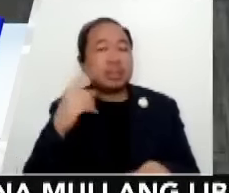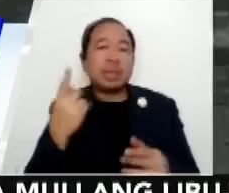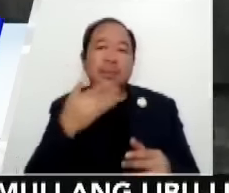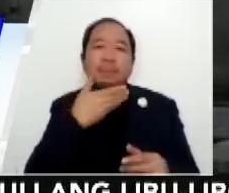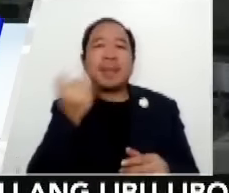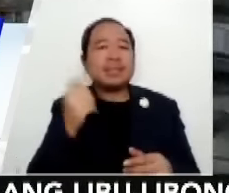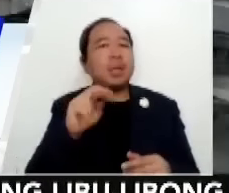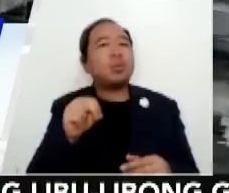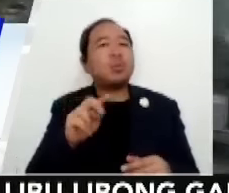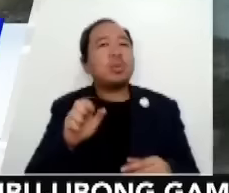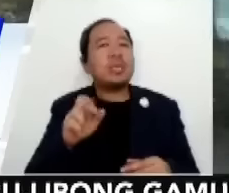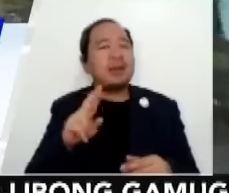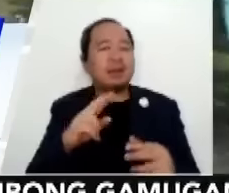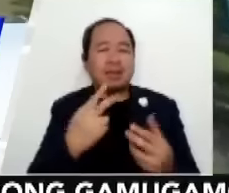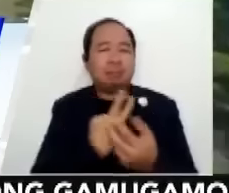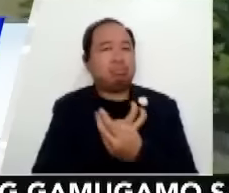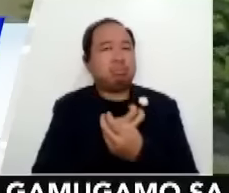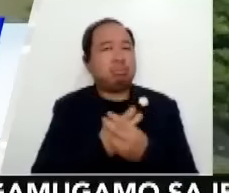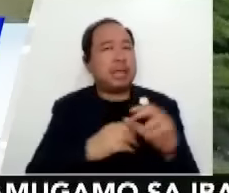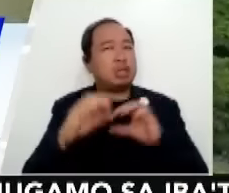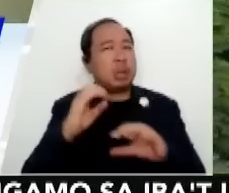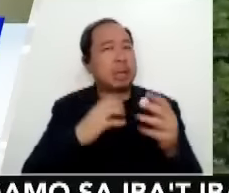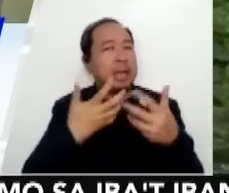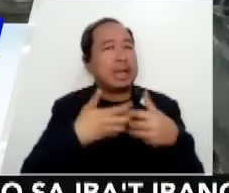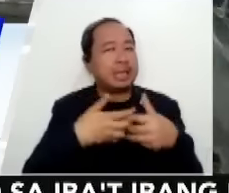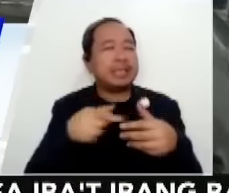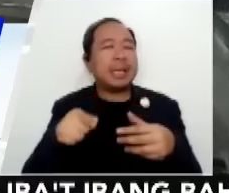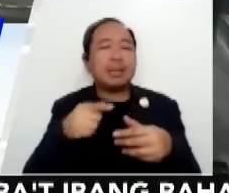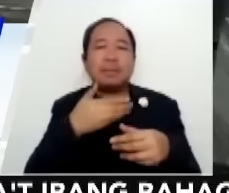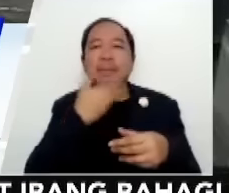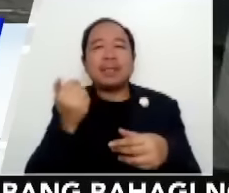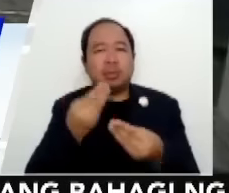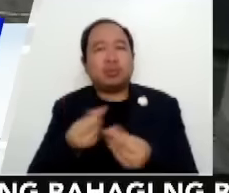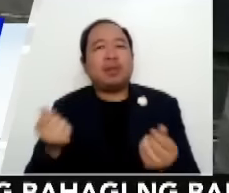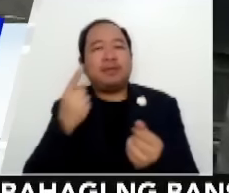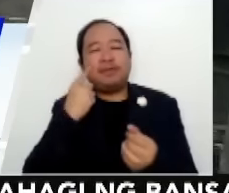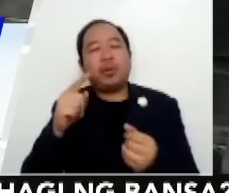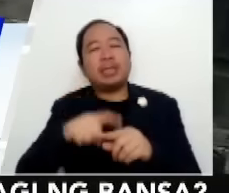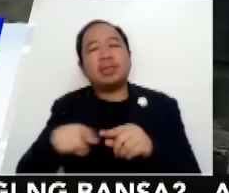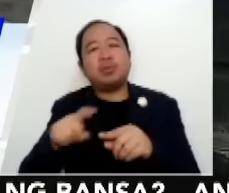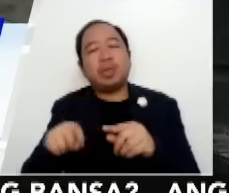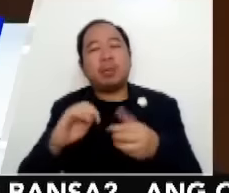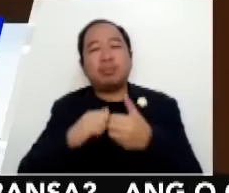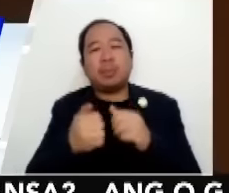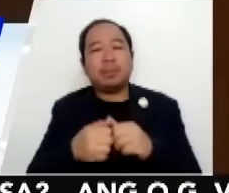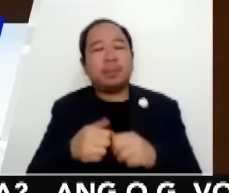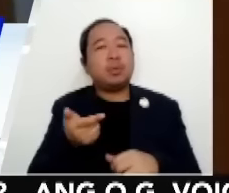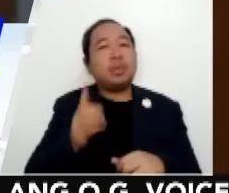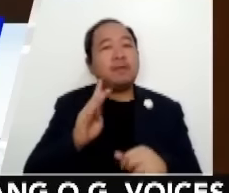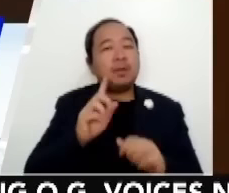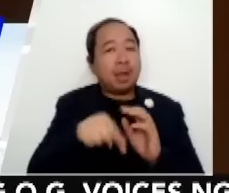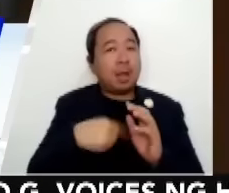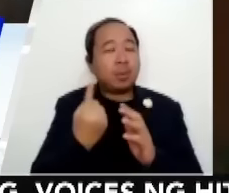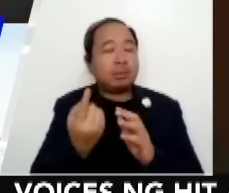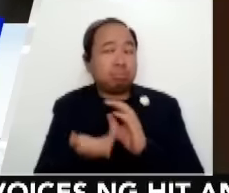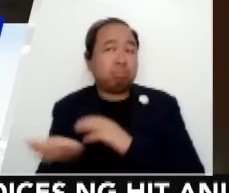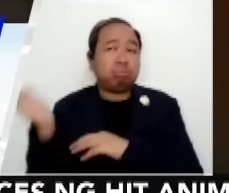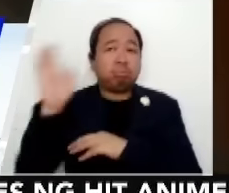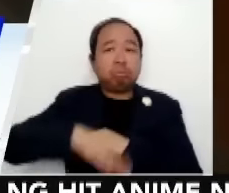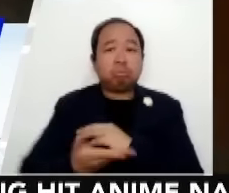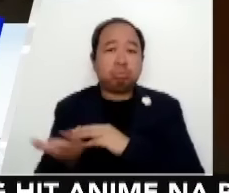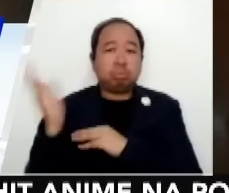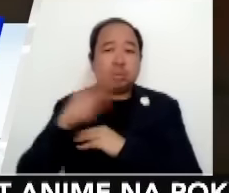isang nagbabantang energy crisis. 24 hours a day, tuloy-tuloy reliable